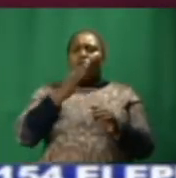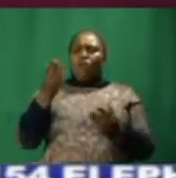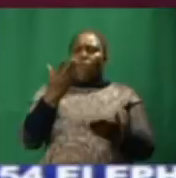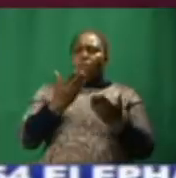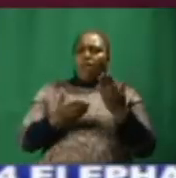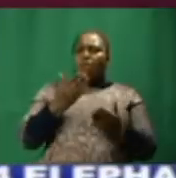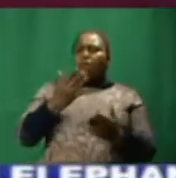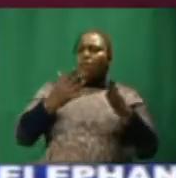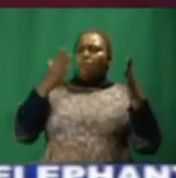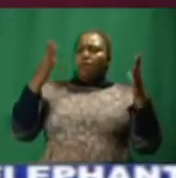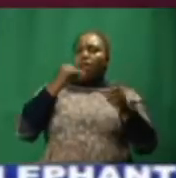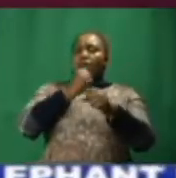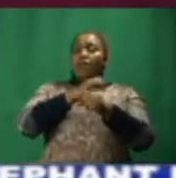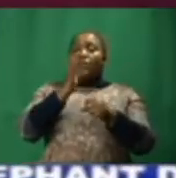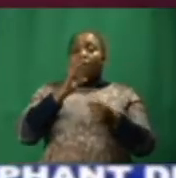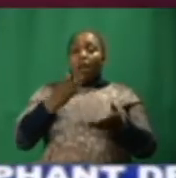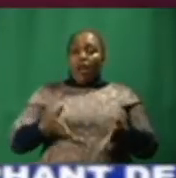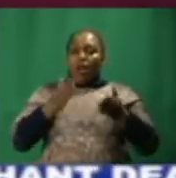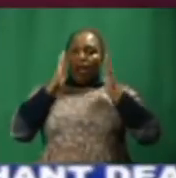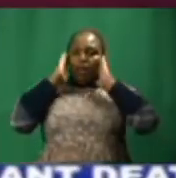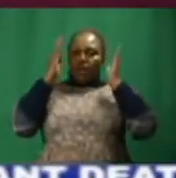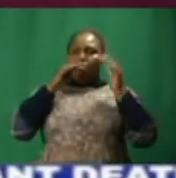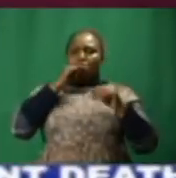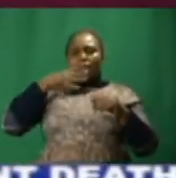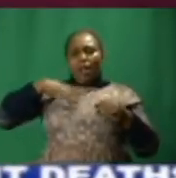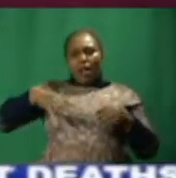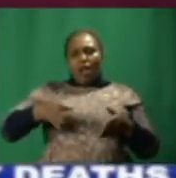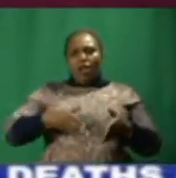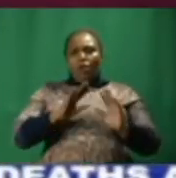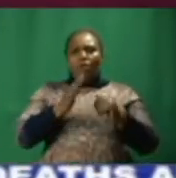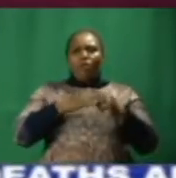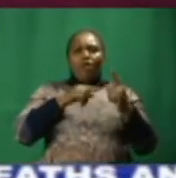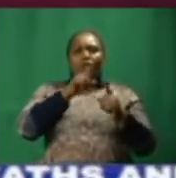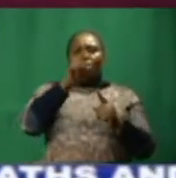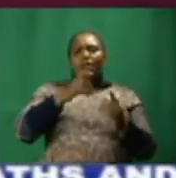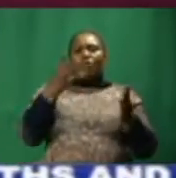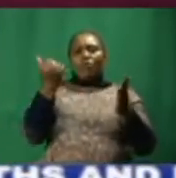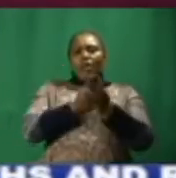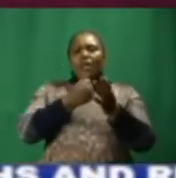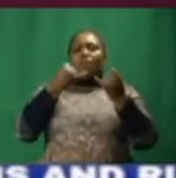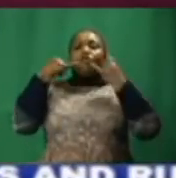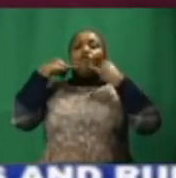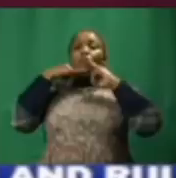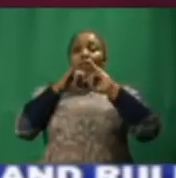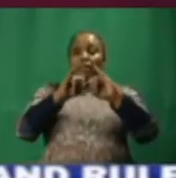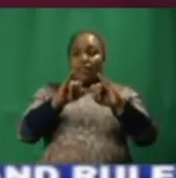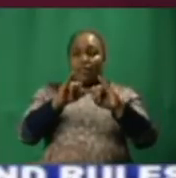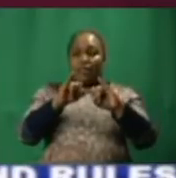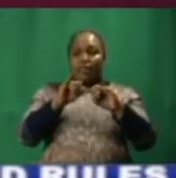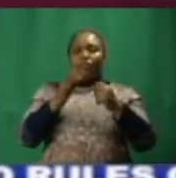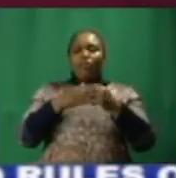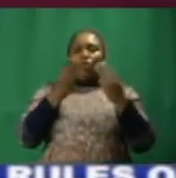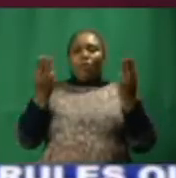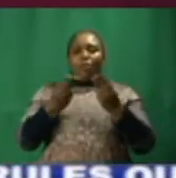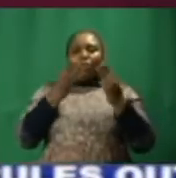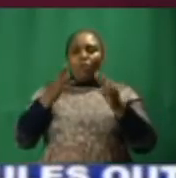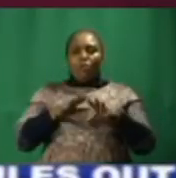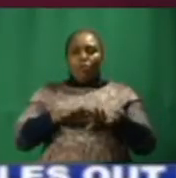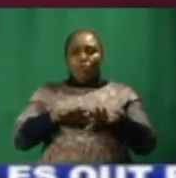takuleli. Jele uthi lena yindlela yaletigangi yekudama ukuthola imininingwane yalabo lebathunyelelwa